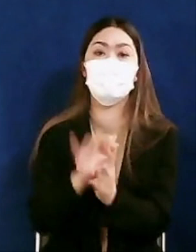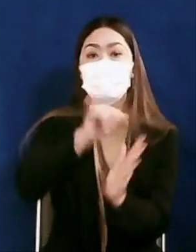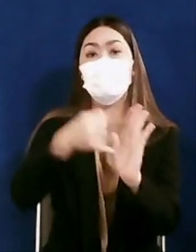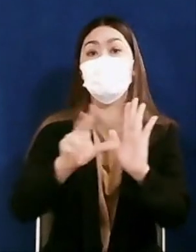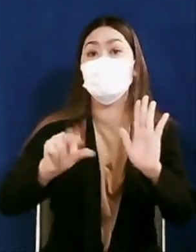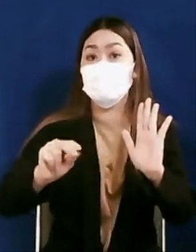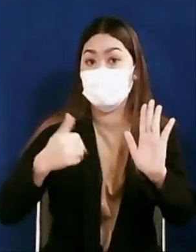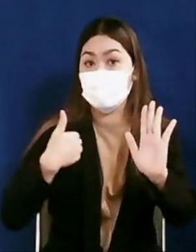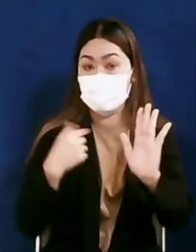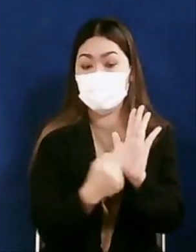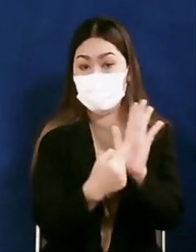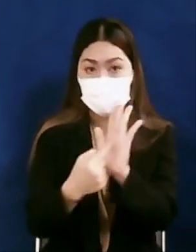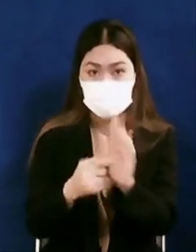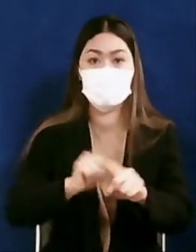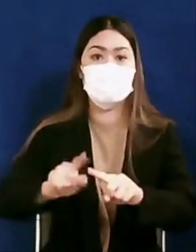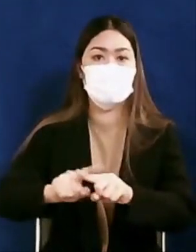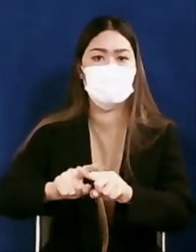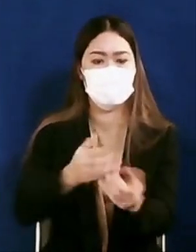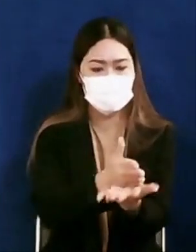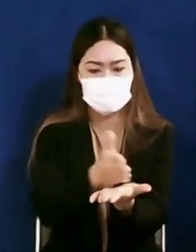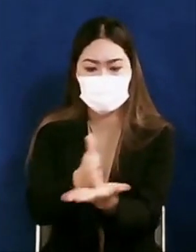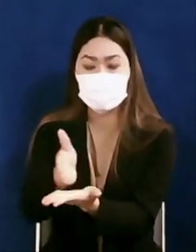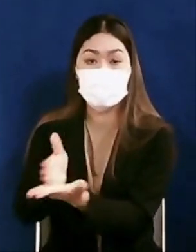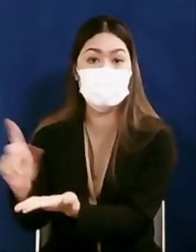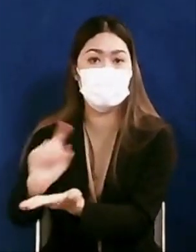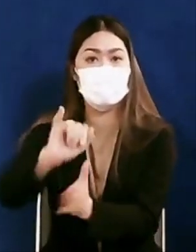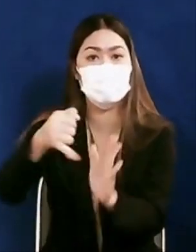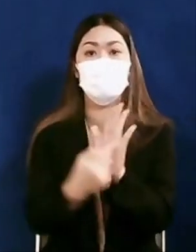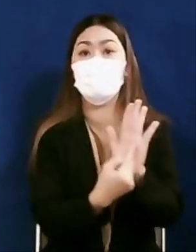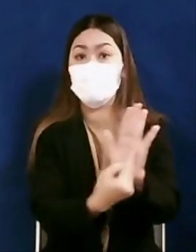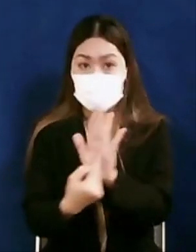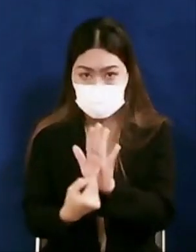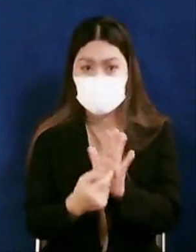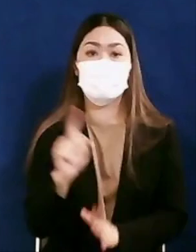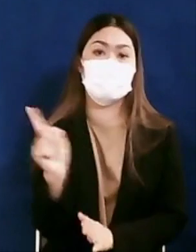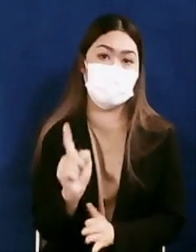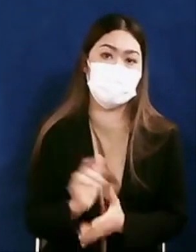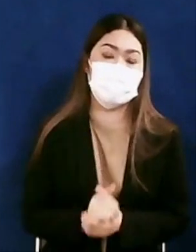แต่ละจังหวัดรวมเป็นภาพเขตก็ได้ตัวอย่างนะครับ